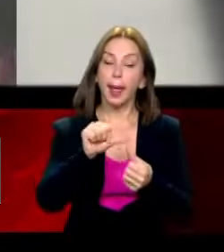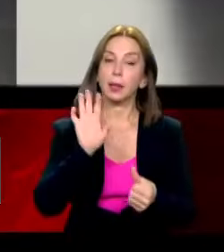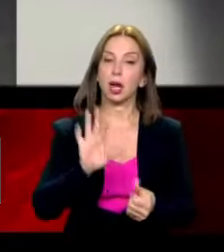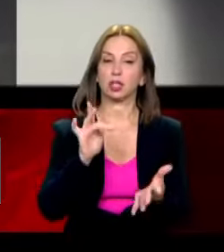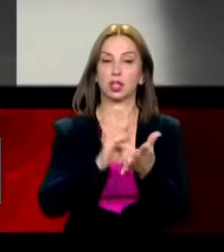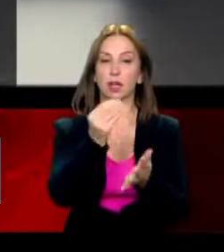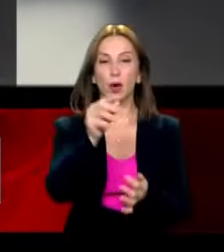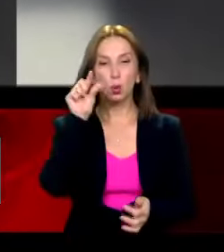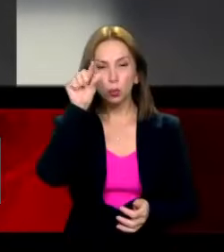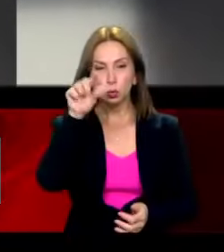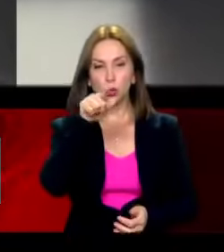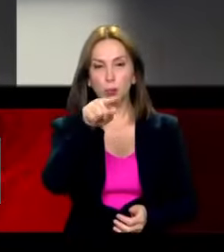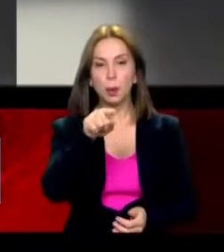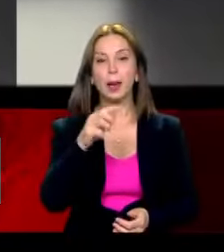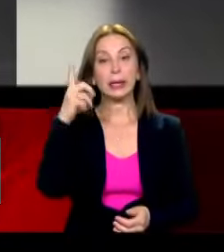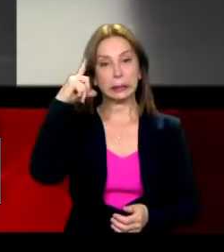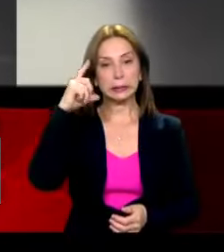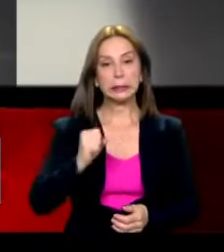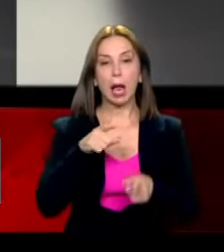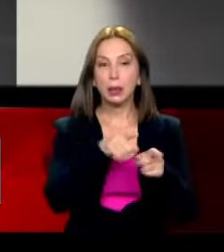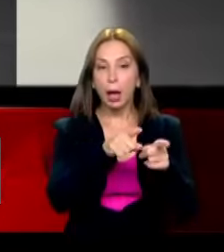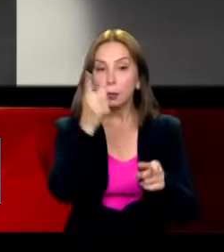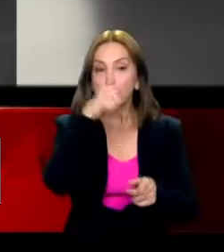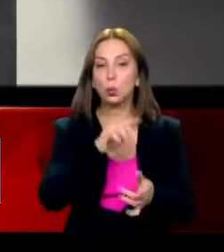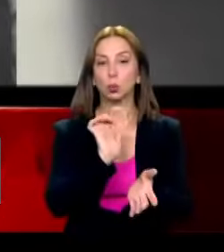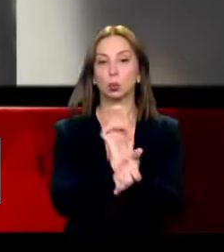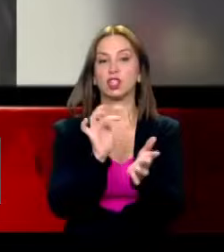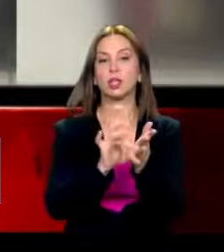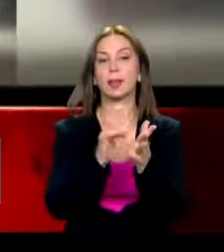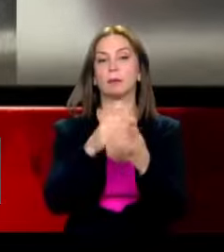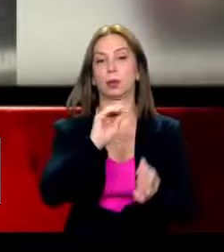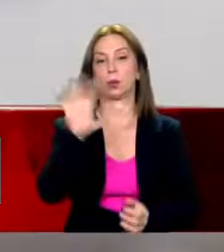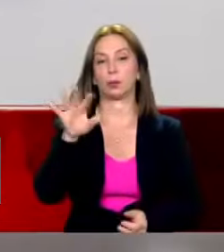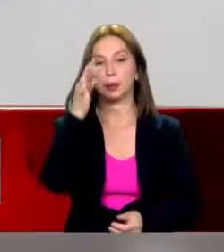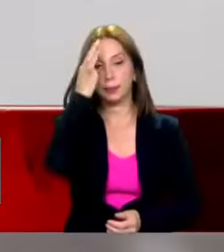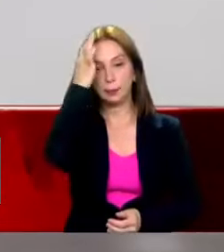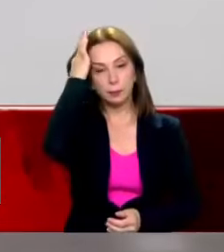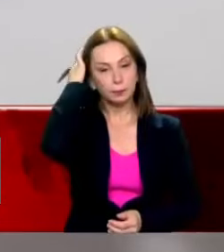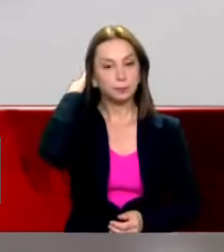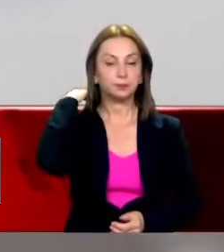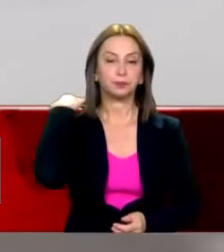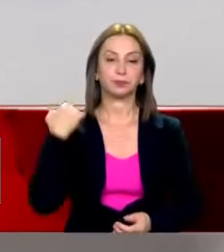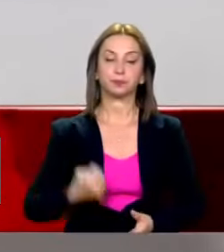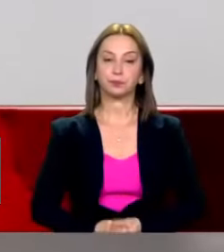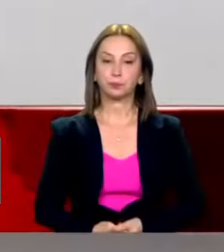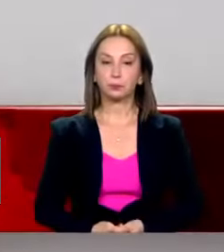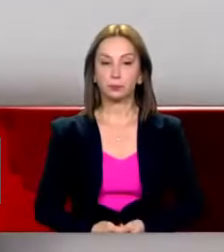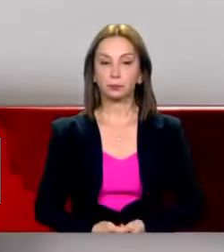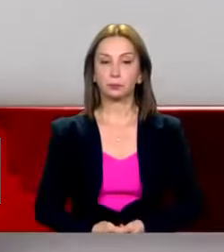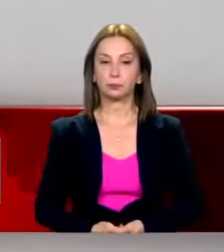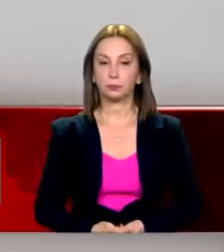geçti. Şüpheli bu kez ısrarlı takip suçundan tutuklanarak cezaevine gönderildi. Tuğçe Emir vefat etti.